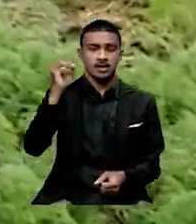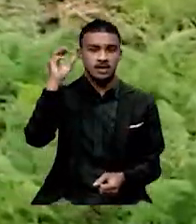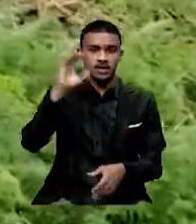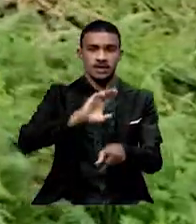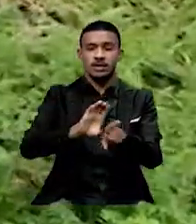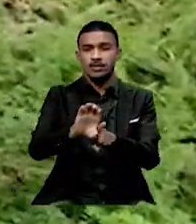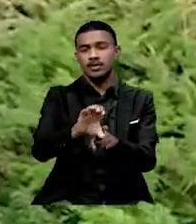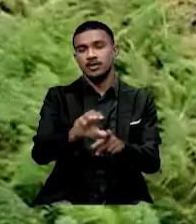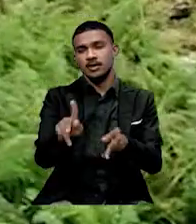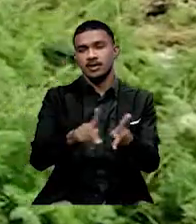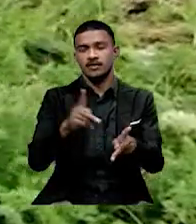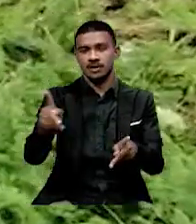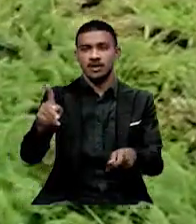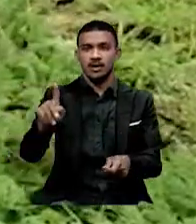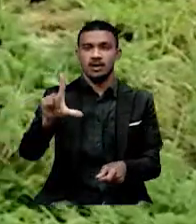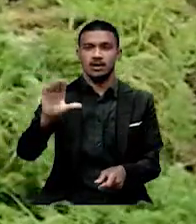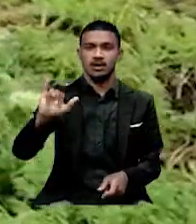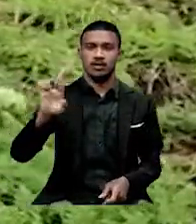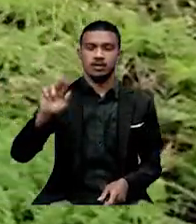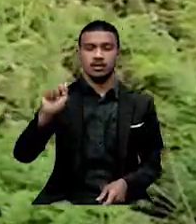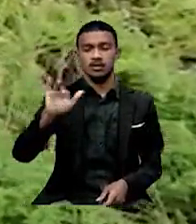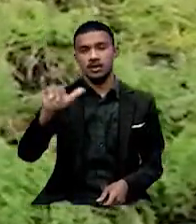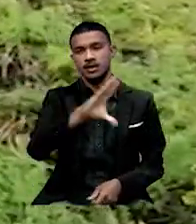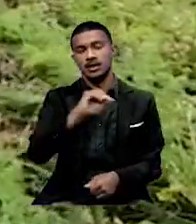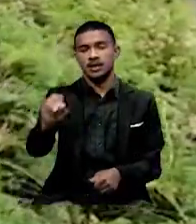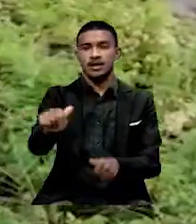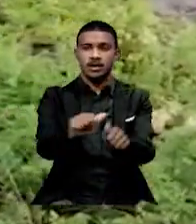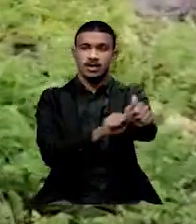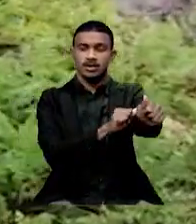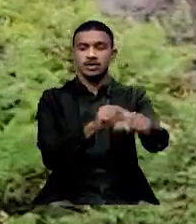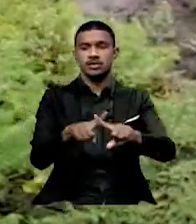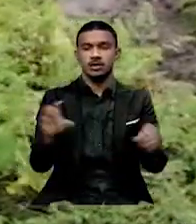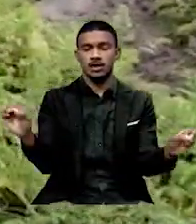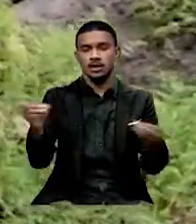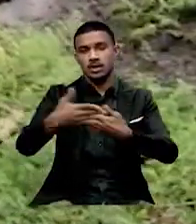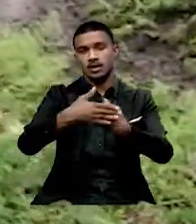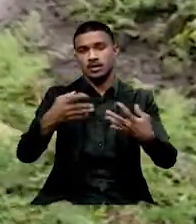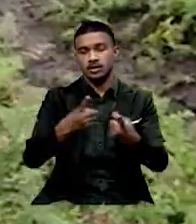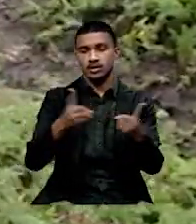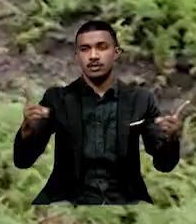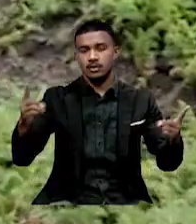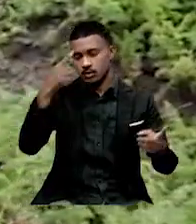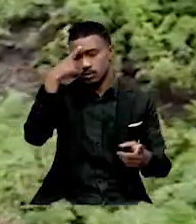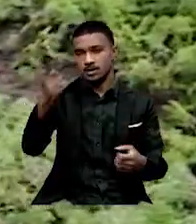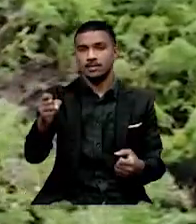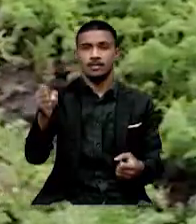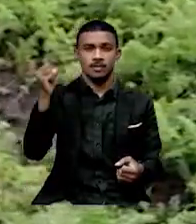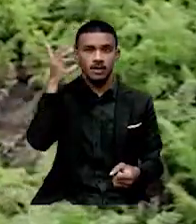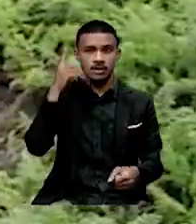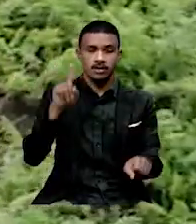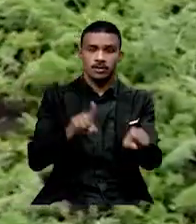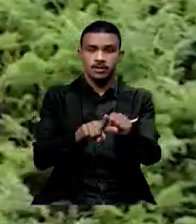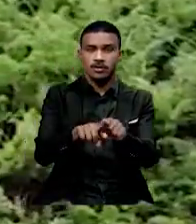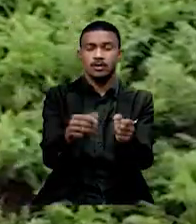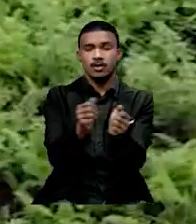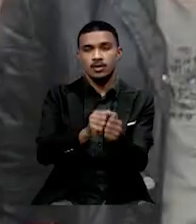ya suku lurai ni atu besi kubah fatu beliko. Distansi hose ni bah fatu beliko la dok tamba Rapoli Feu Kropa kok ketok mau